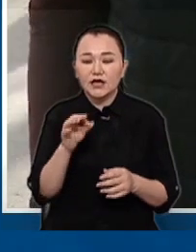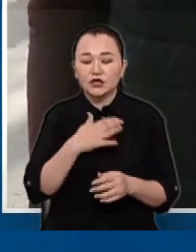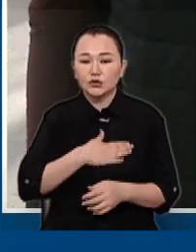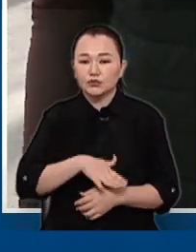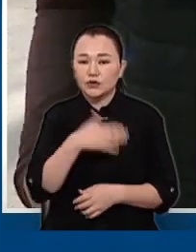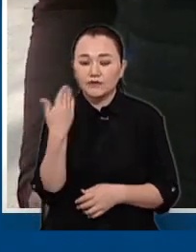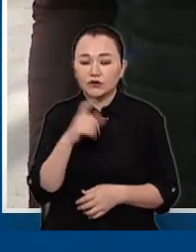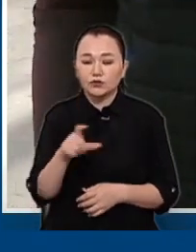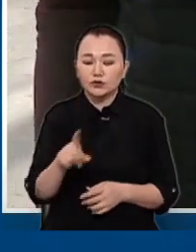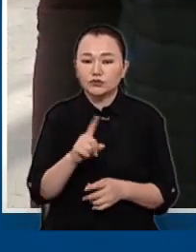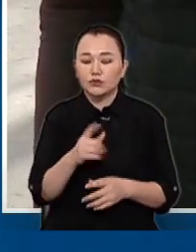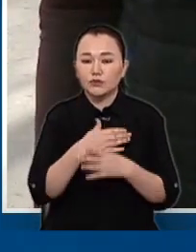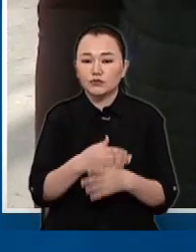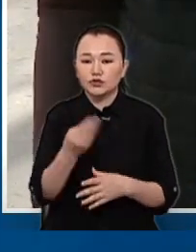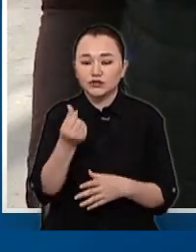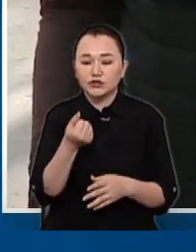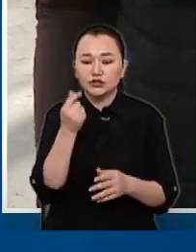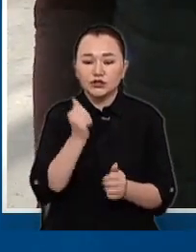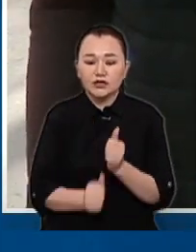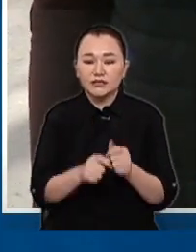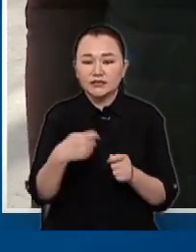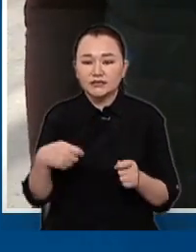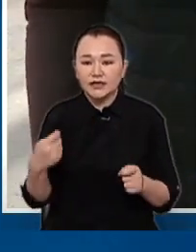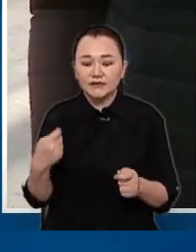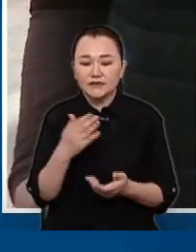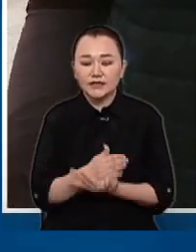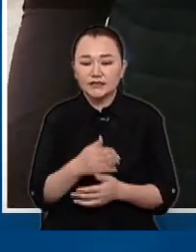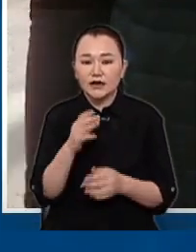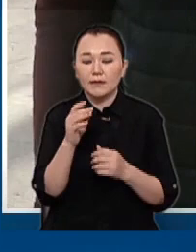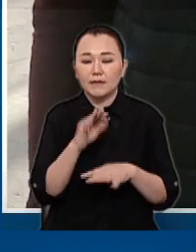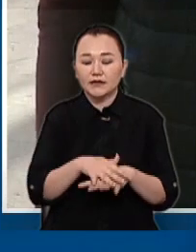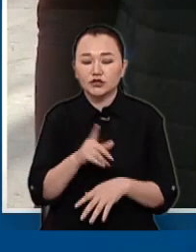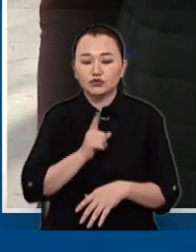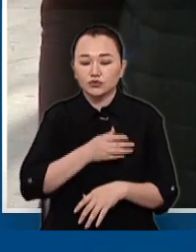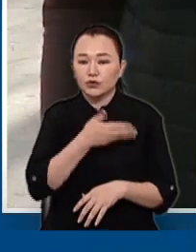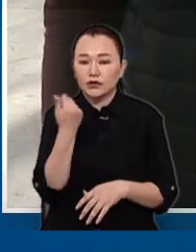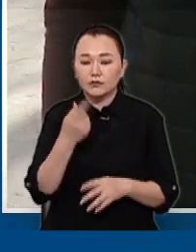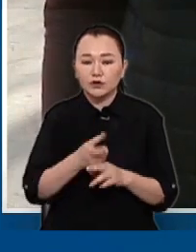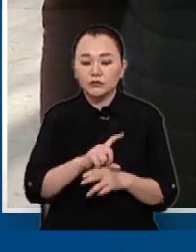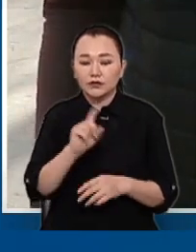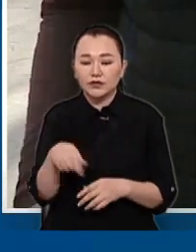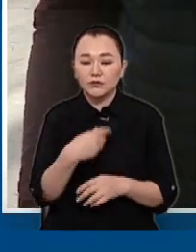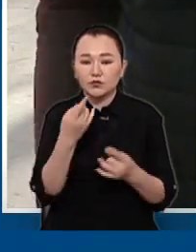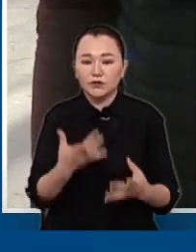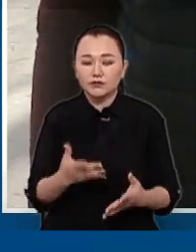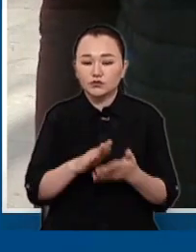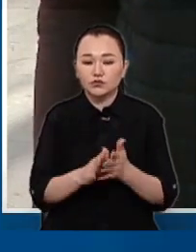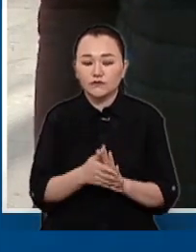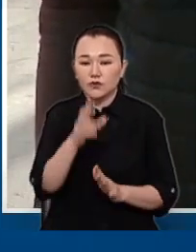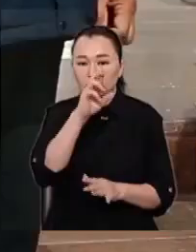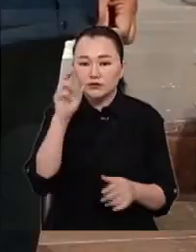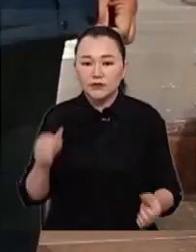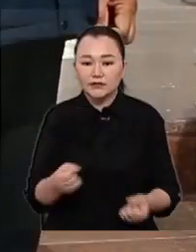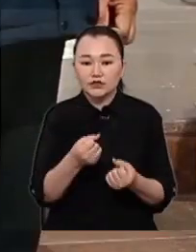устраивает людей то, что субсидирование часто затягивается, а банки не ждут, поэтому они требуют упростить условия